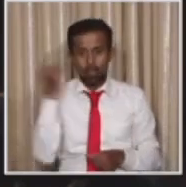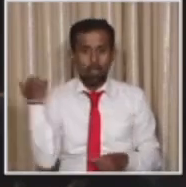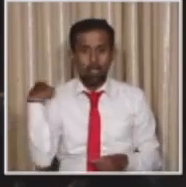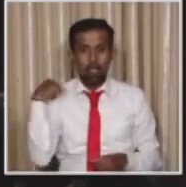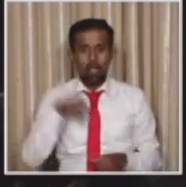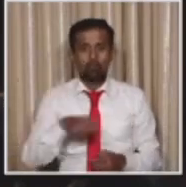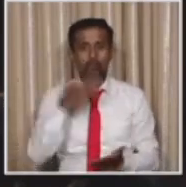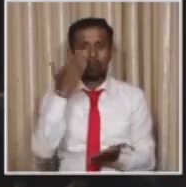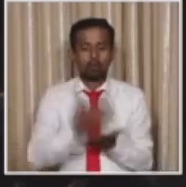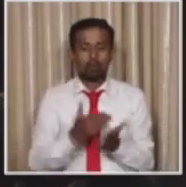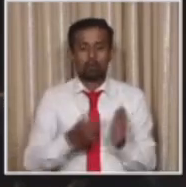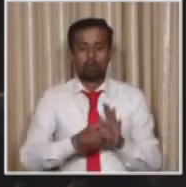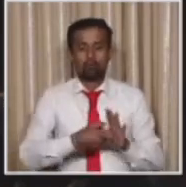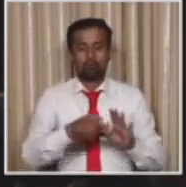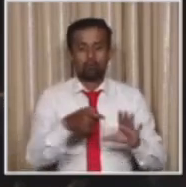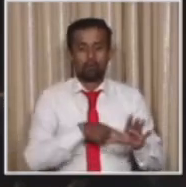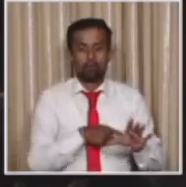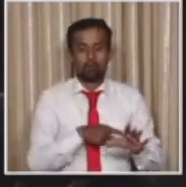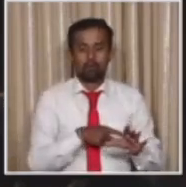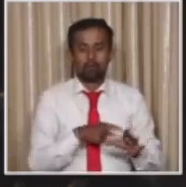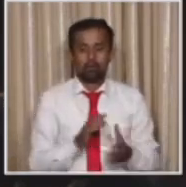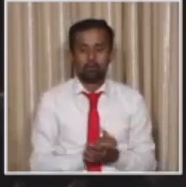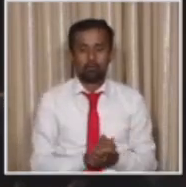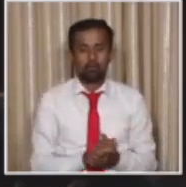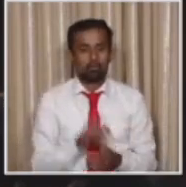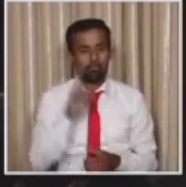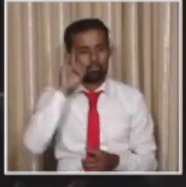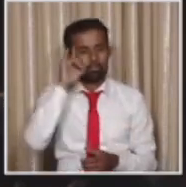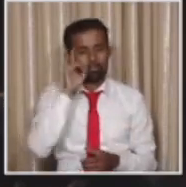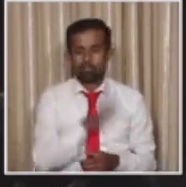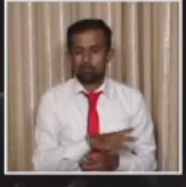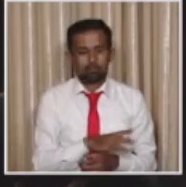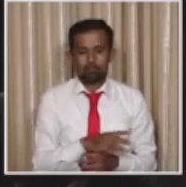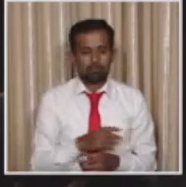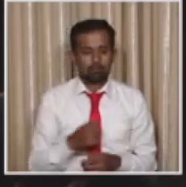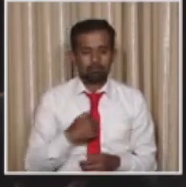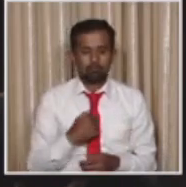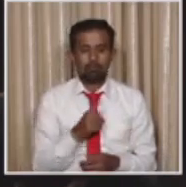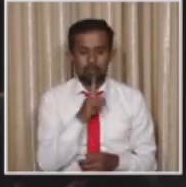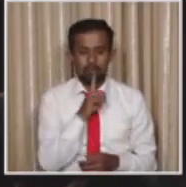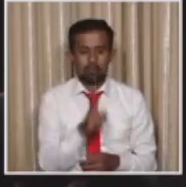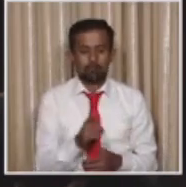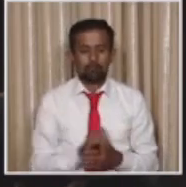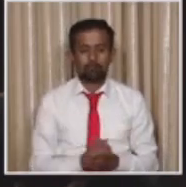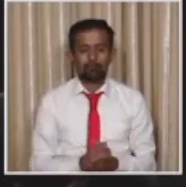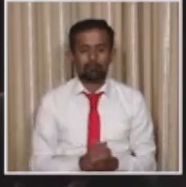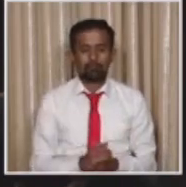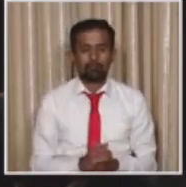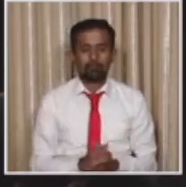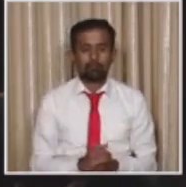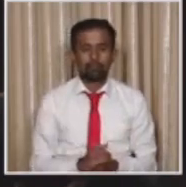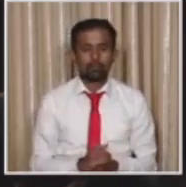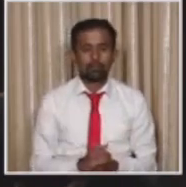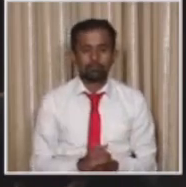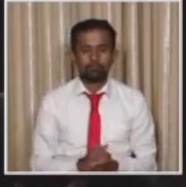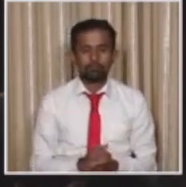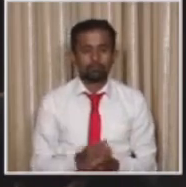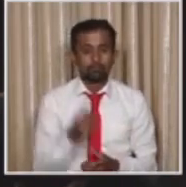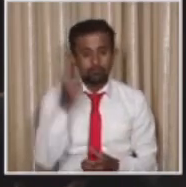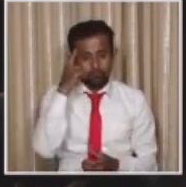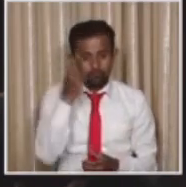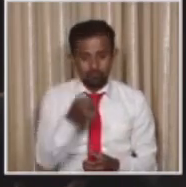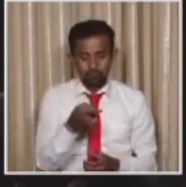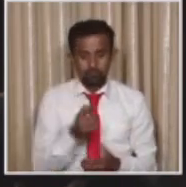මේක නවත්තන්න කටයුතු කිරීම ඉතාම පිළිකුල් සහගතයි කියලා මම මේ කතාවේදී මූලිකවම කියන්න කැමති වෙන්නේ. ඒ වගේ මතක තියාගන්න